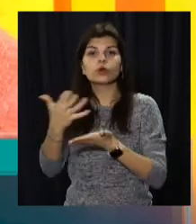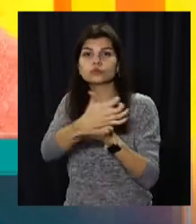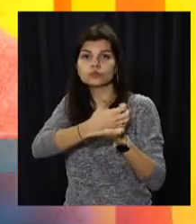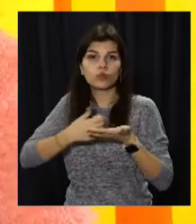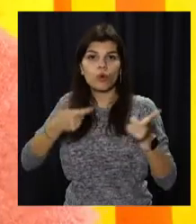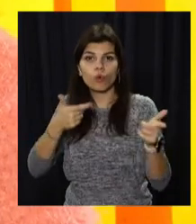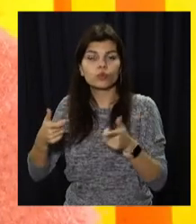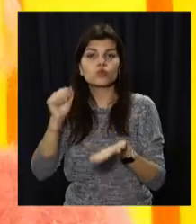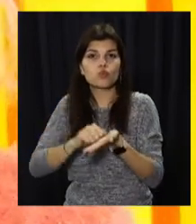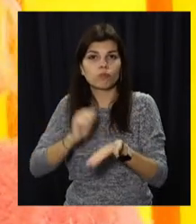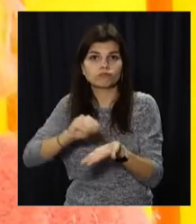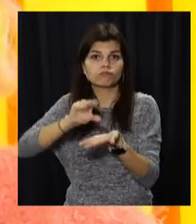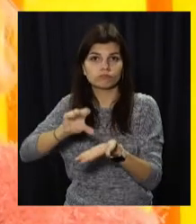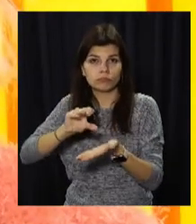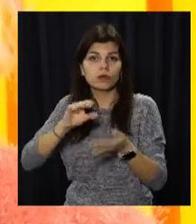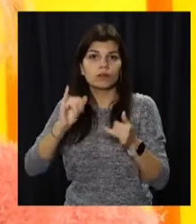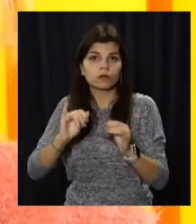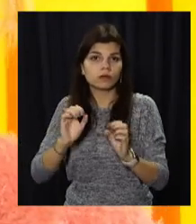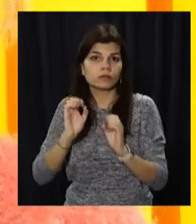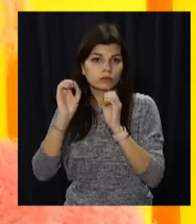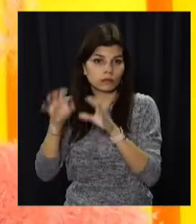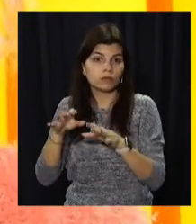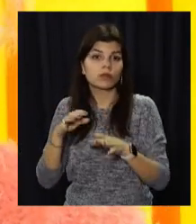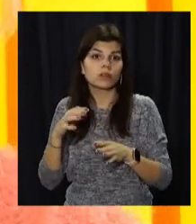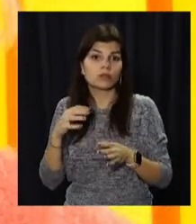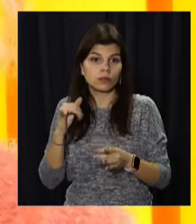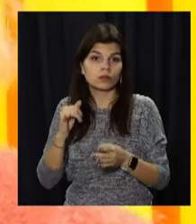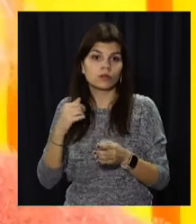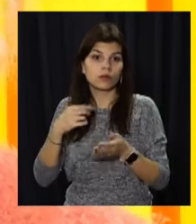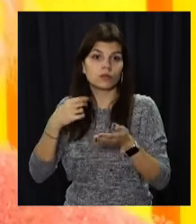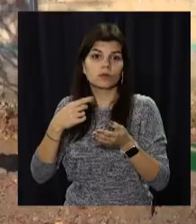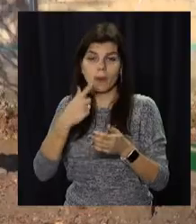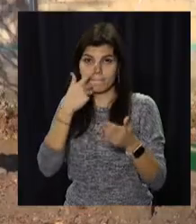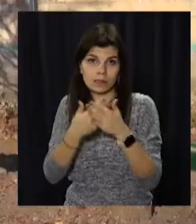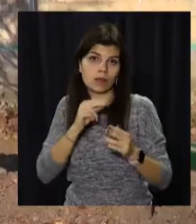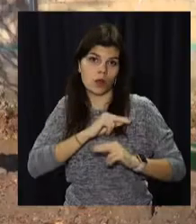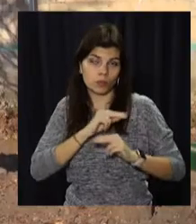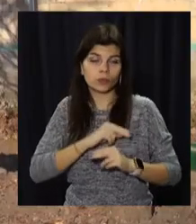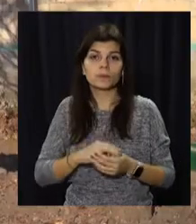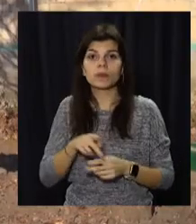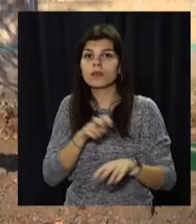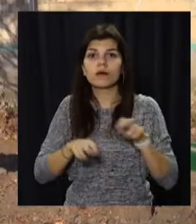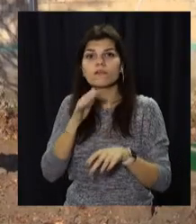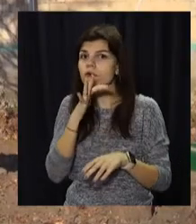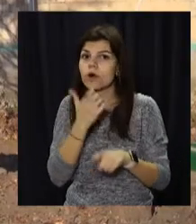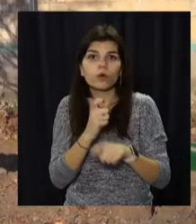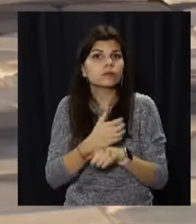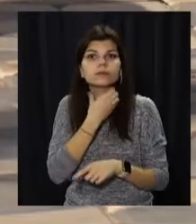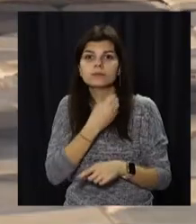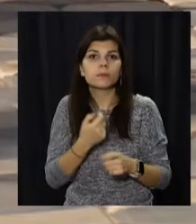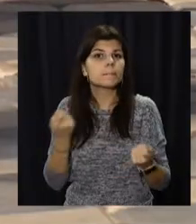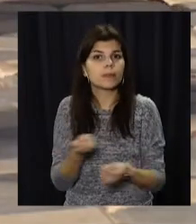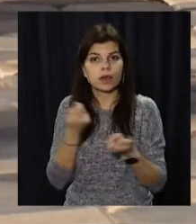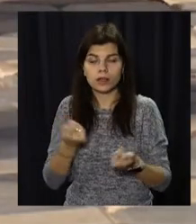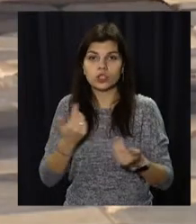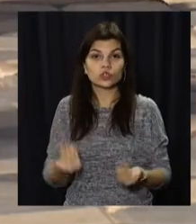необхідні документи. Мені сподобалась дуже ця квартира, я вирішила її придбати близько до роботи. Часу на пошук було обмаль, ділиться Євгенія.